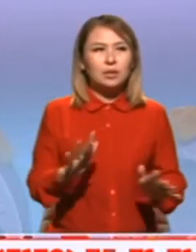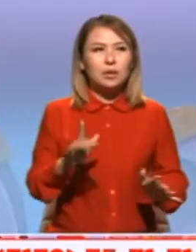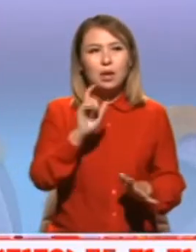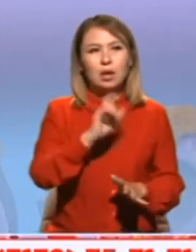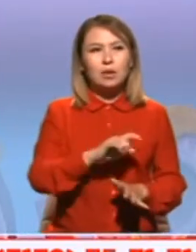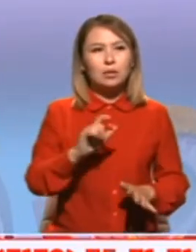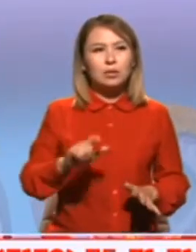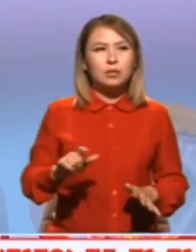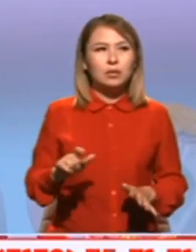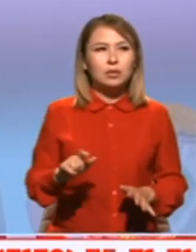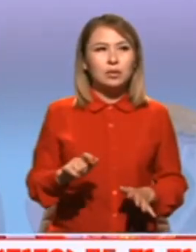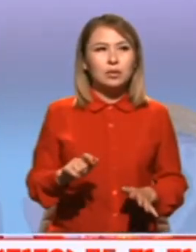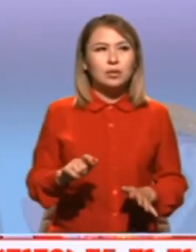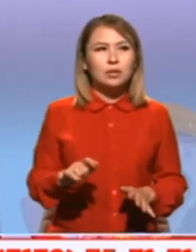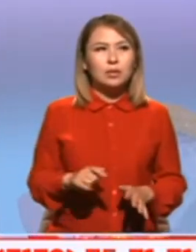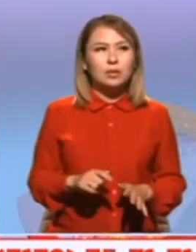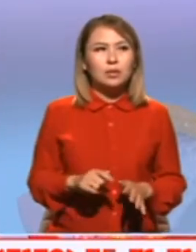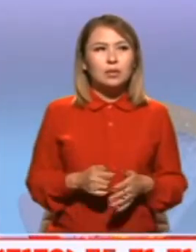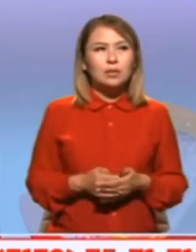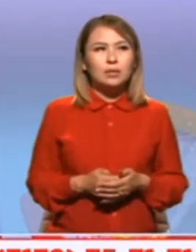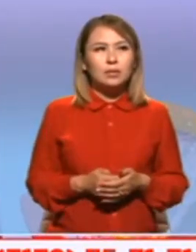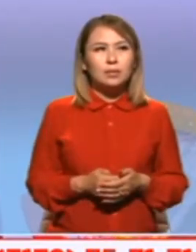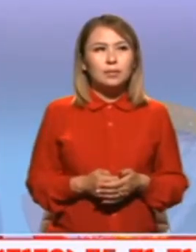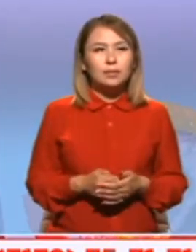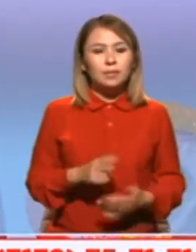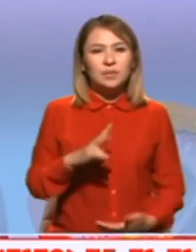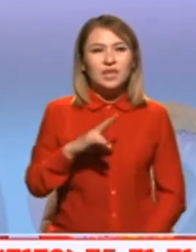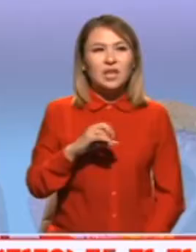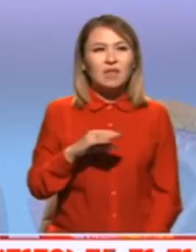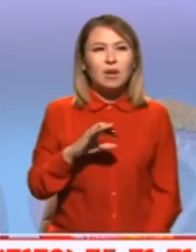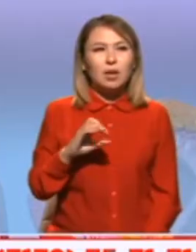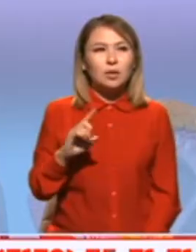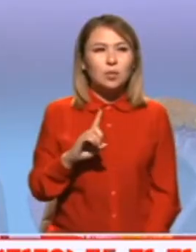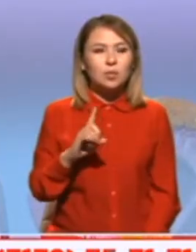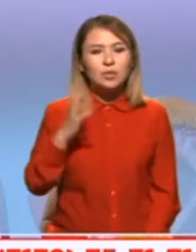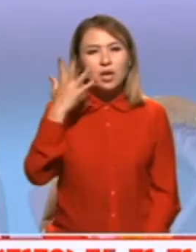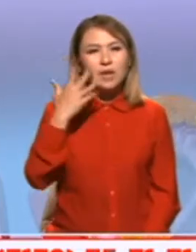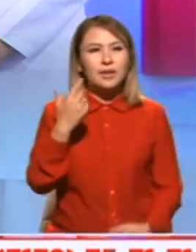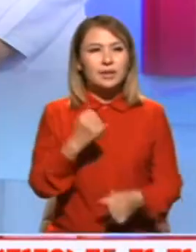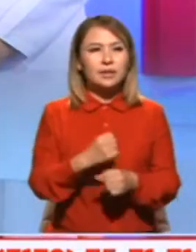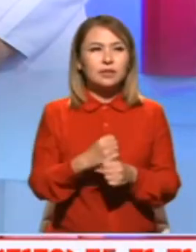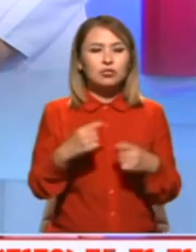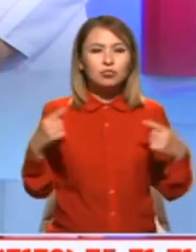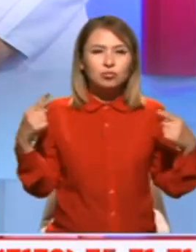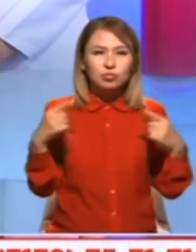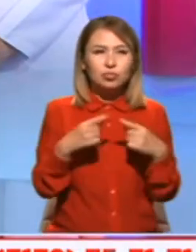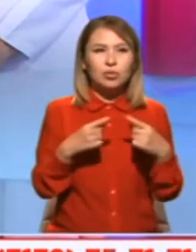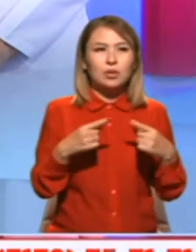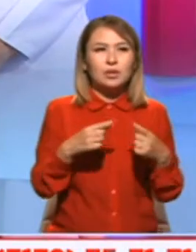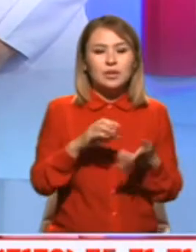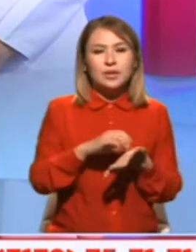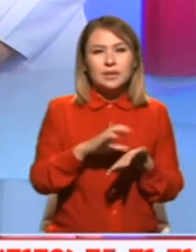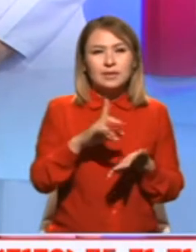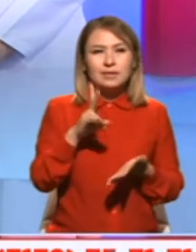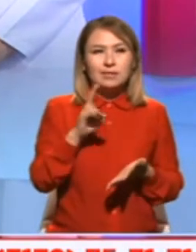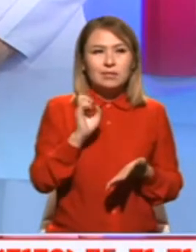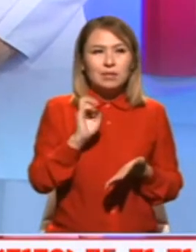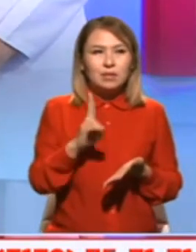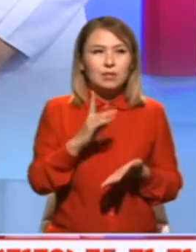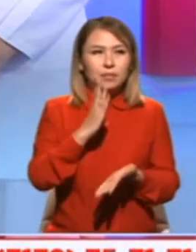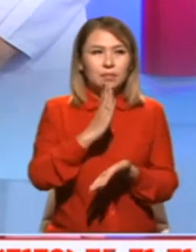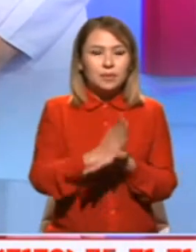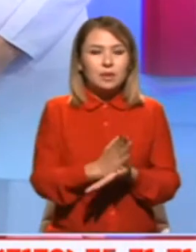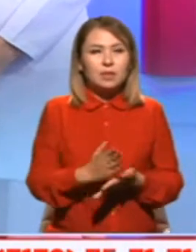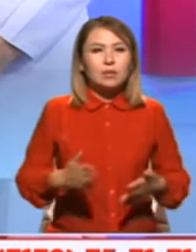адамдар жасатуға келсе бермейді. Яғни нефроптоз, оны қай кезде жасаймыз, ол нақты нефроптоздың белгілері бар. Белін